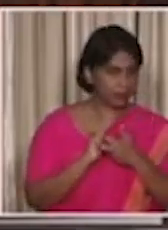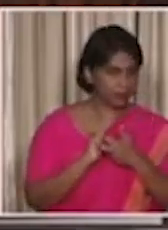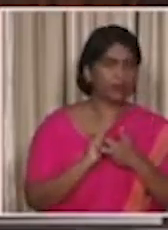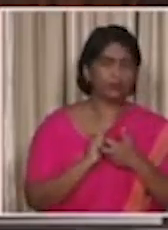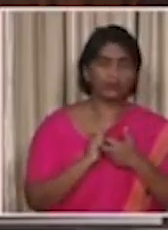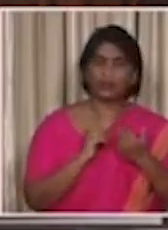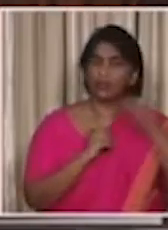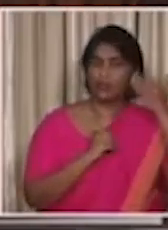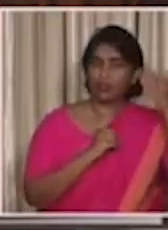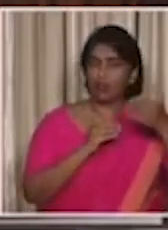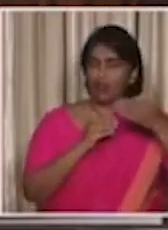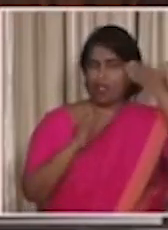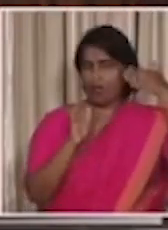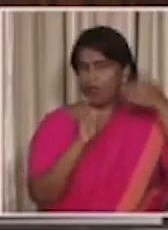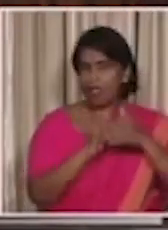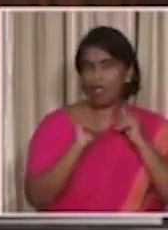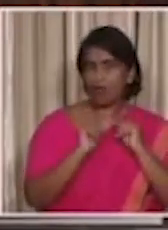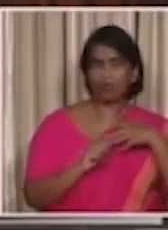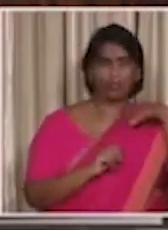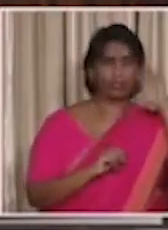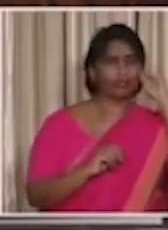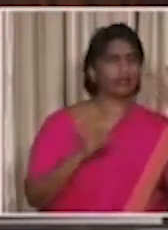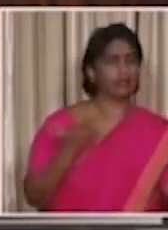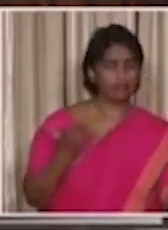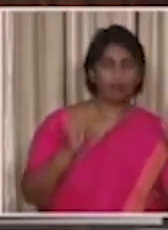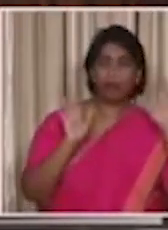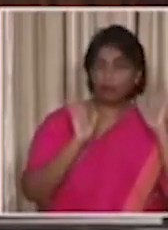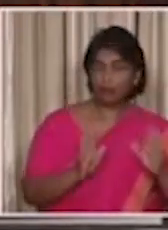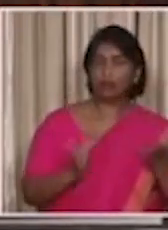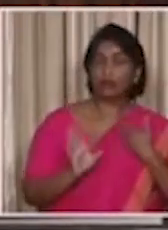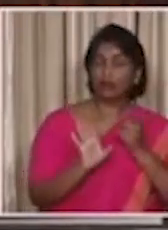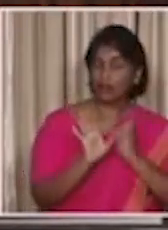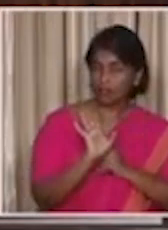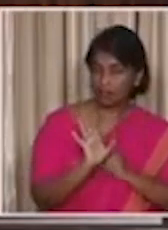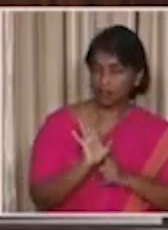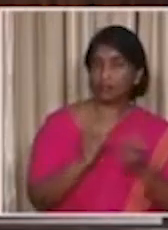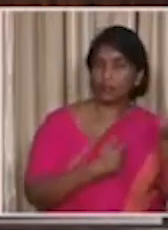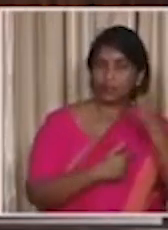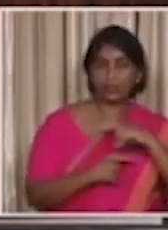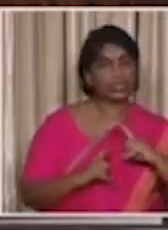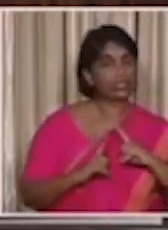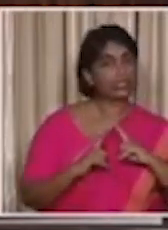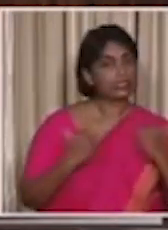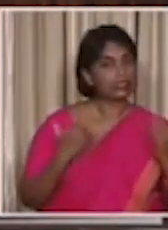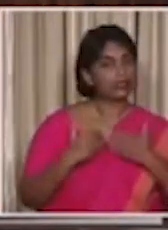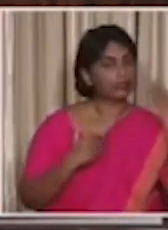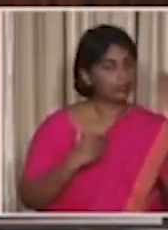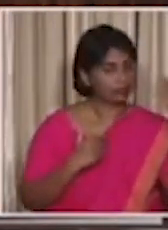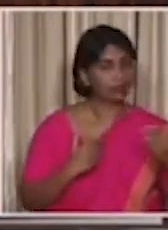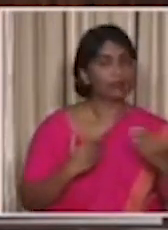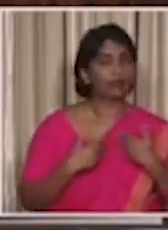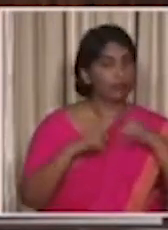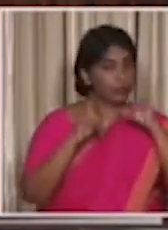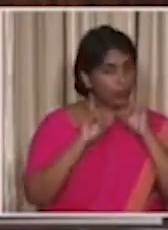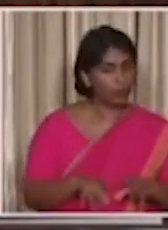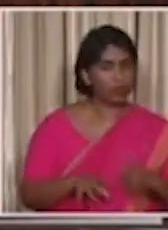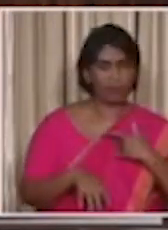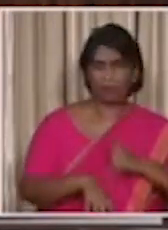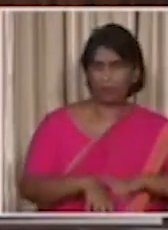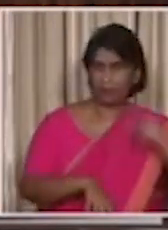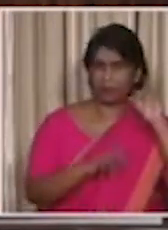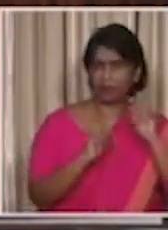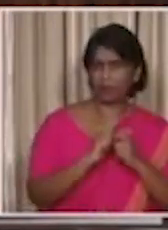දිග පළල ගැඹුරු වැටෙන්නේ නැහැ. ඒත් අපි හැමගේම ජීවිත කාලය තුළ මෙතරම්